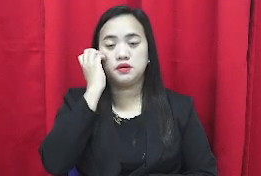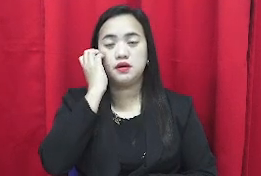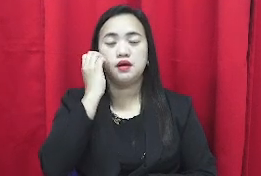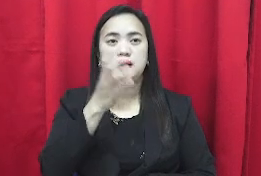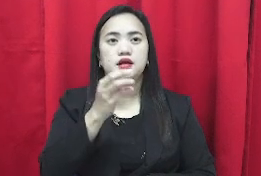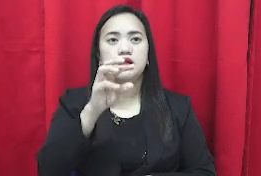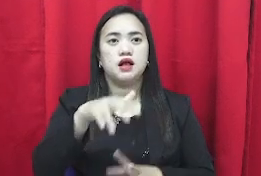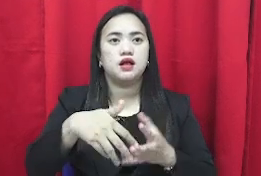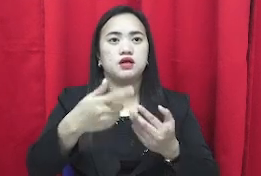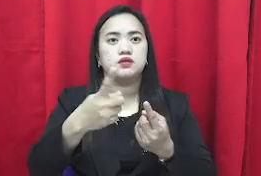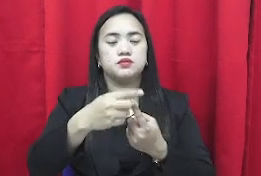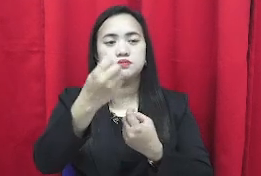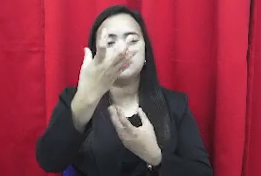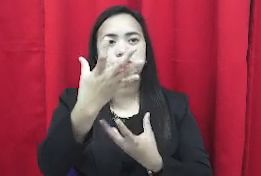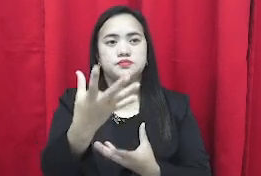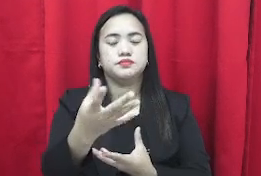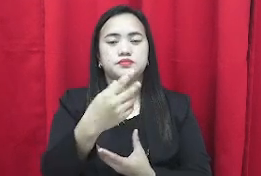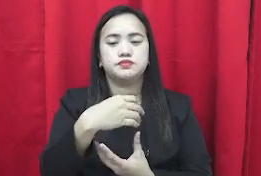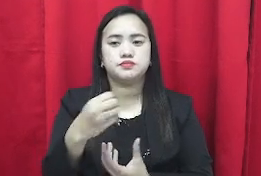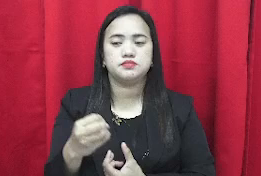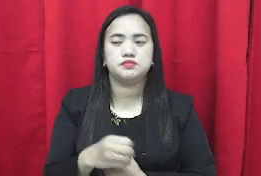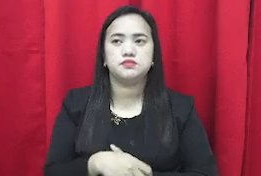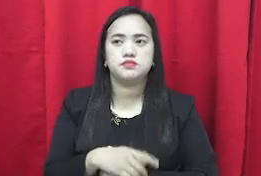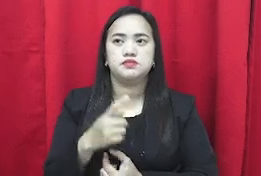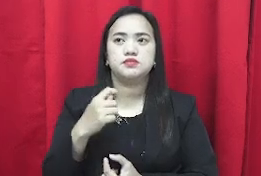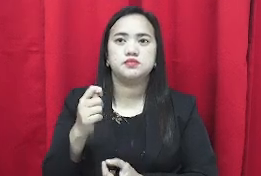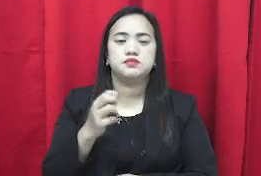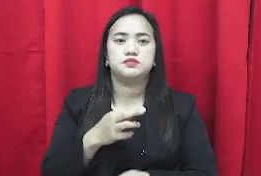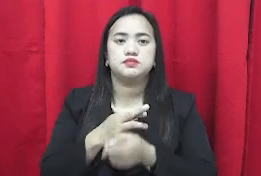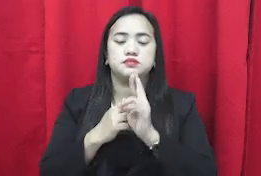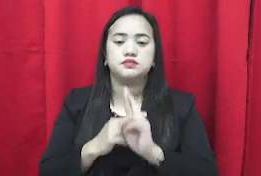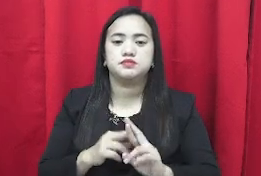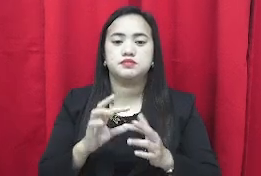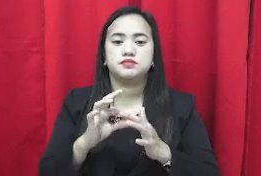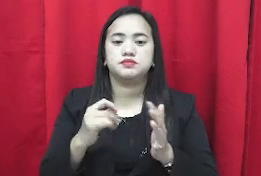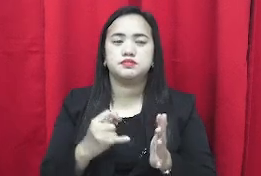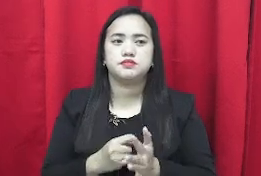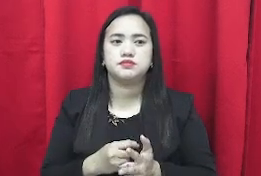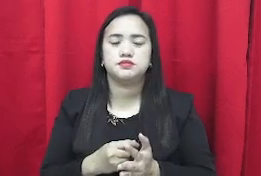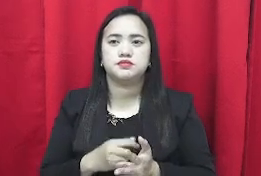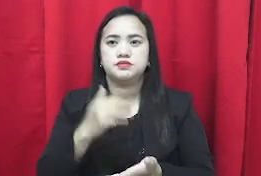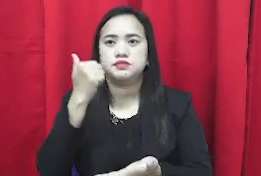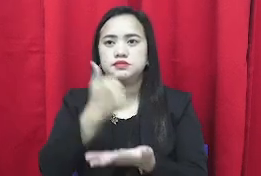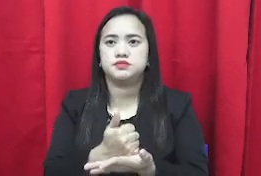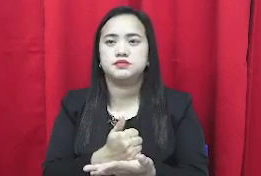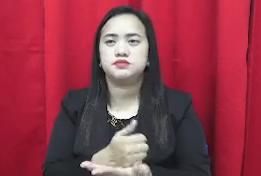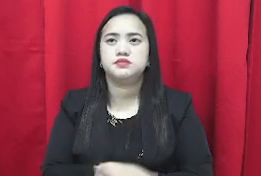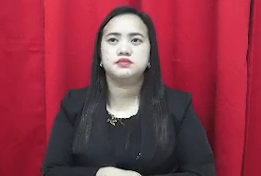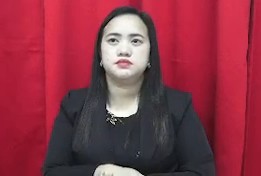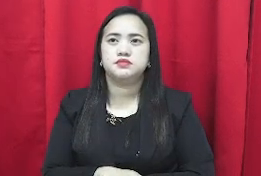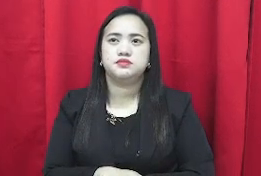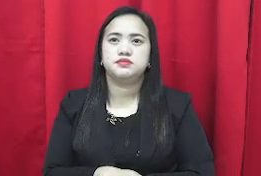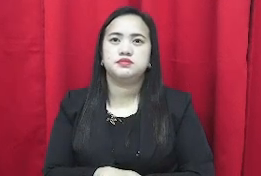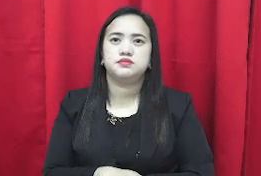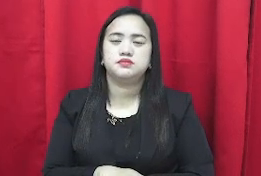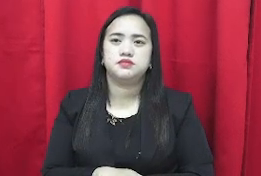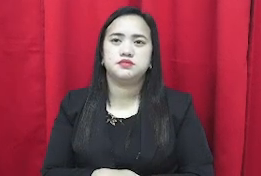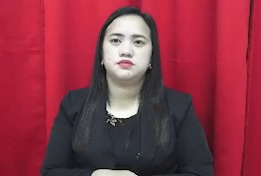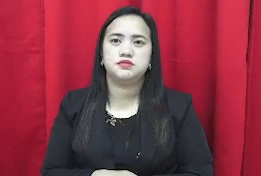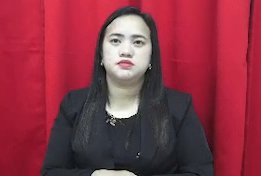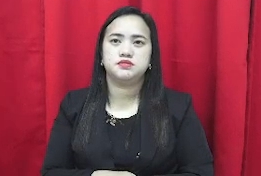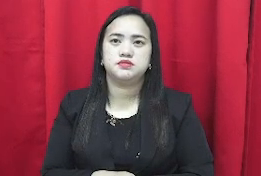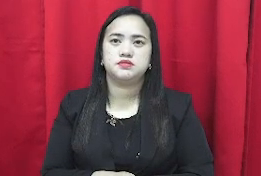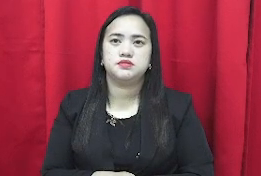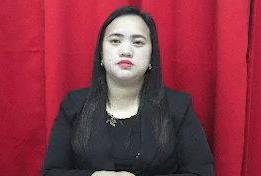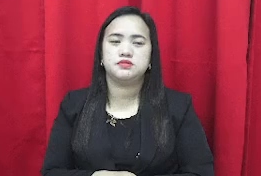at higit sa lahat yung respeto na ibibigay sa inyo bilang Amen so ganon po ang pinakamagandang gawin mga